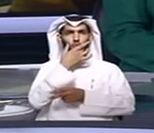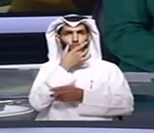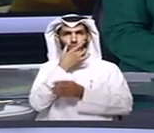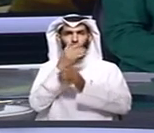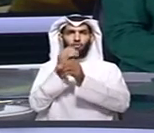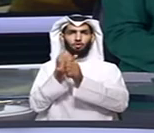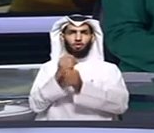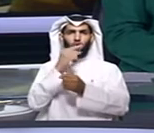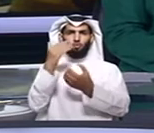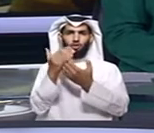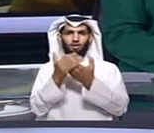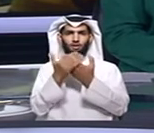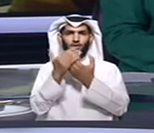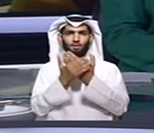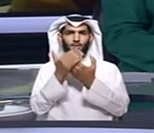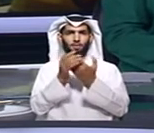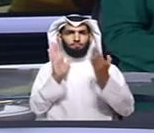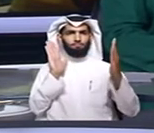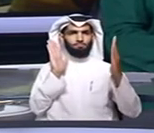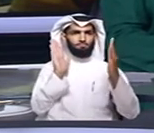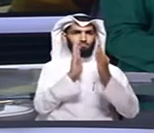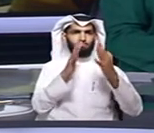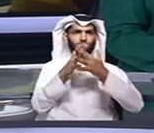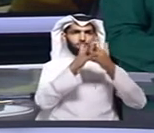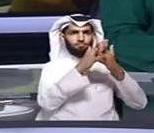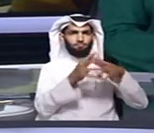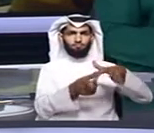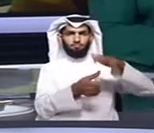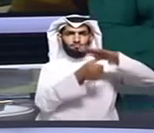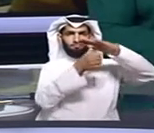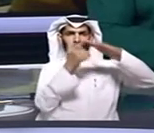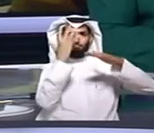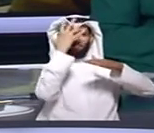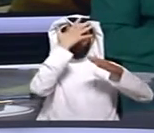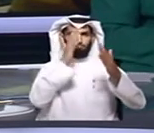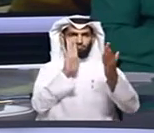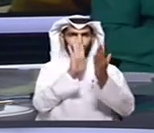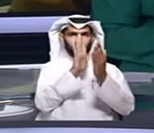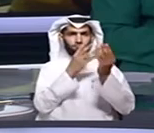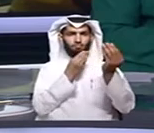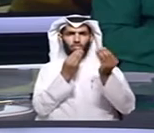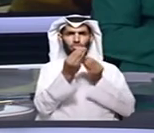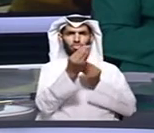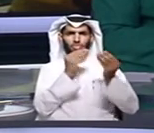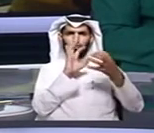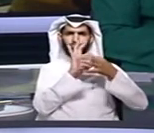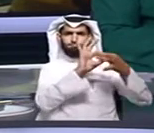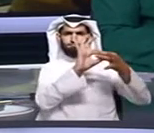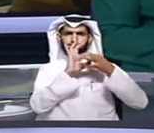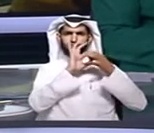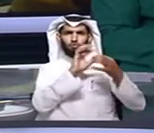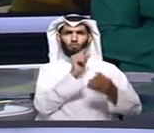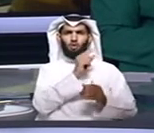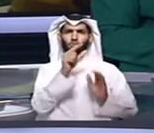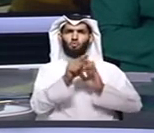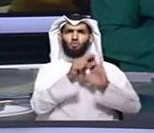الجابر صباح حفظه الله ورعاه مع الرئيس الأمريكي دونالد ترامب سيبحث العلاقات الثنائية، إضافة إلى أبرز الملفات